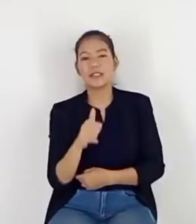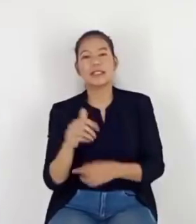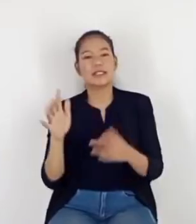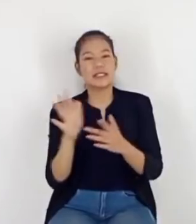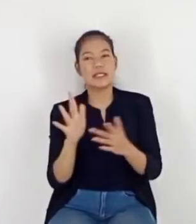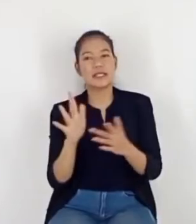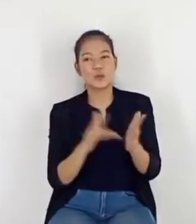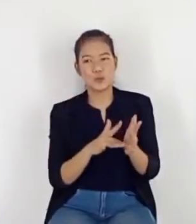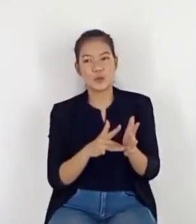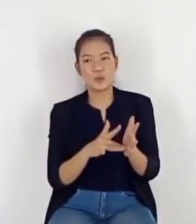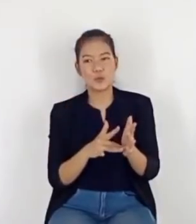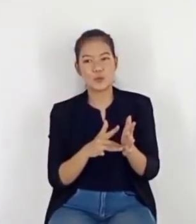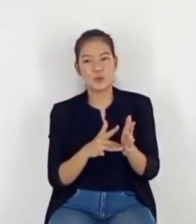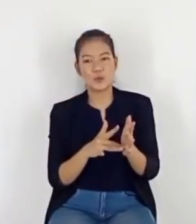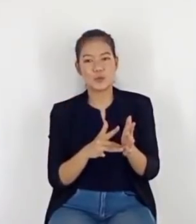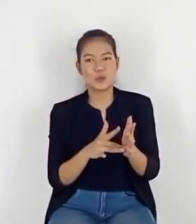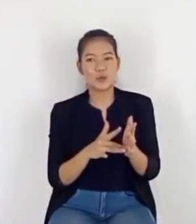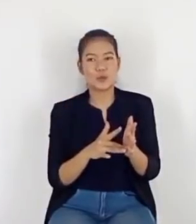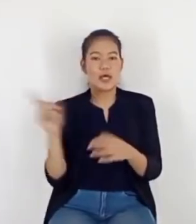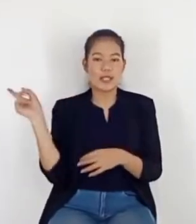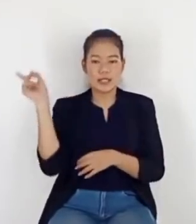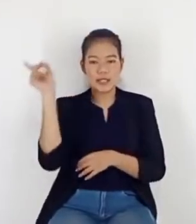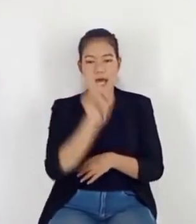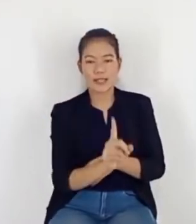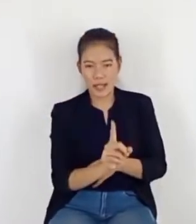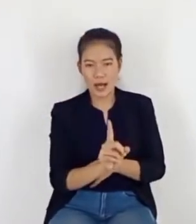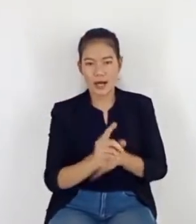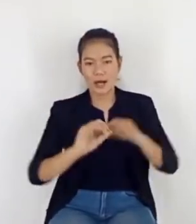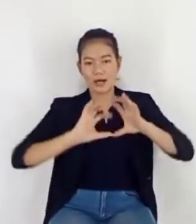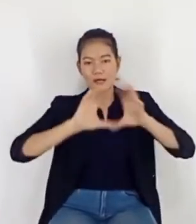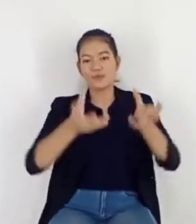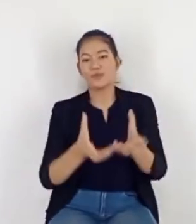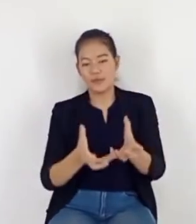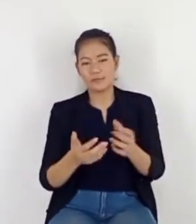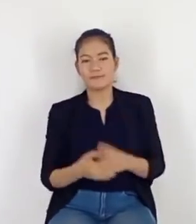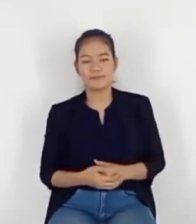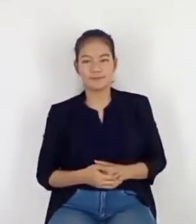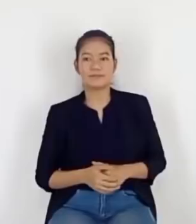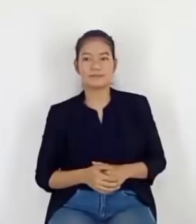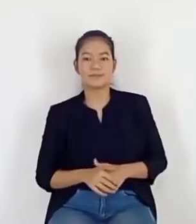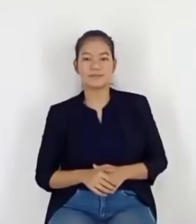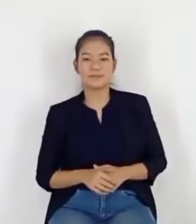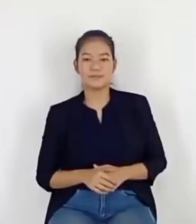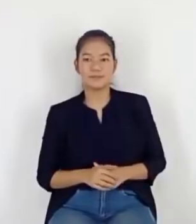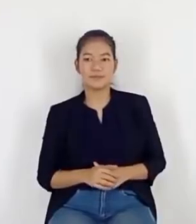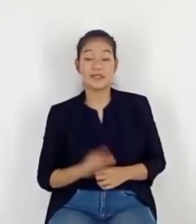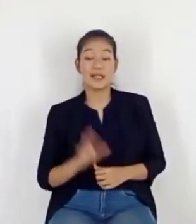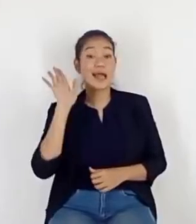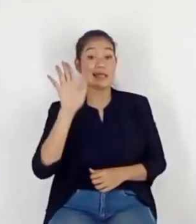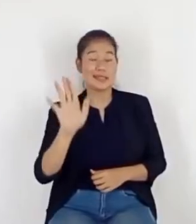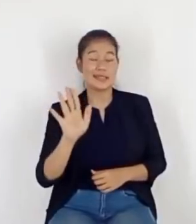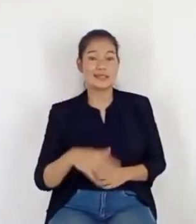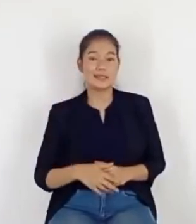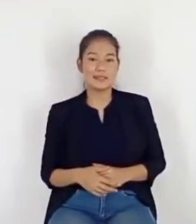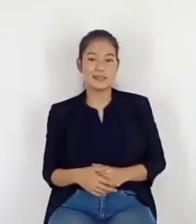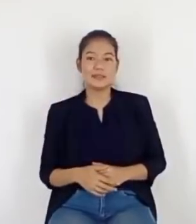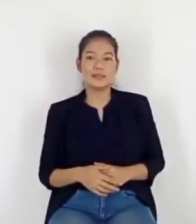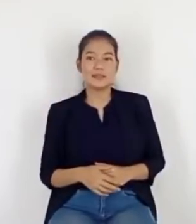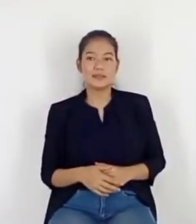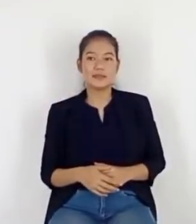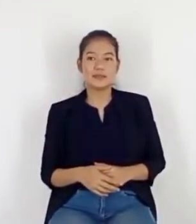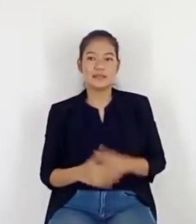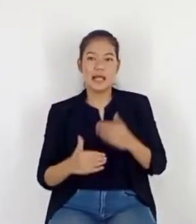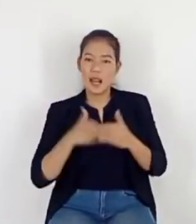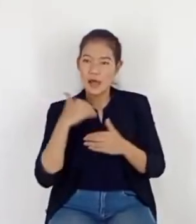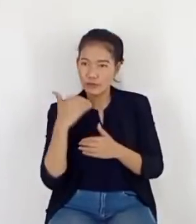Yesus yang akan datang ke surga, dari surga ke dunia ini. Nanti kita akan